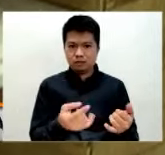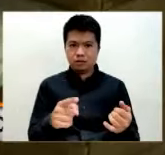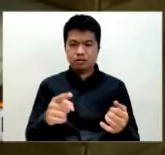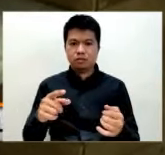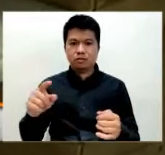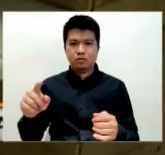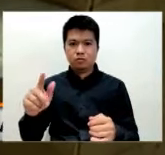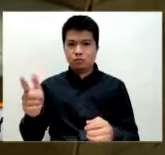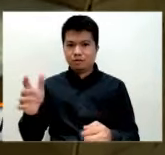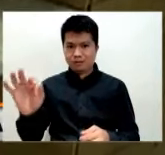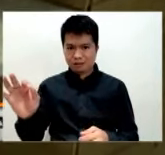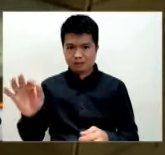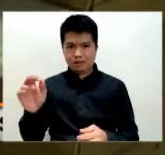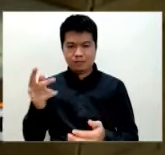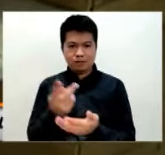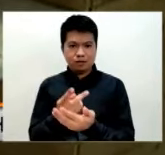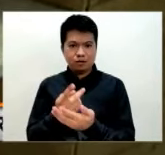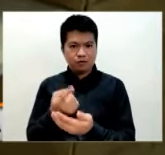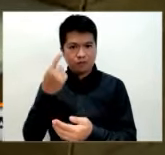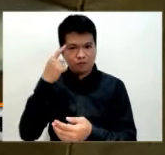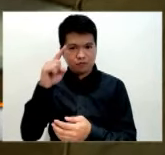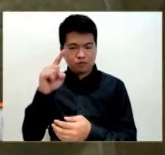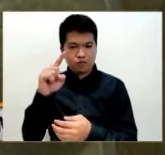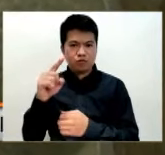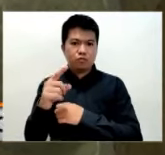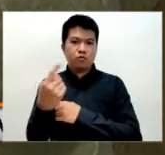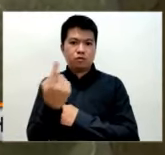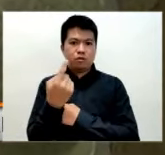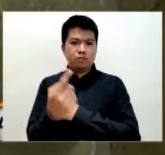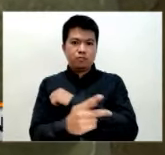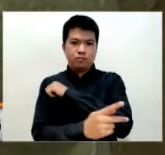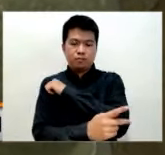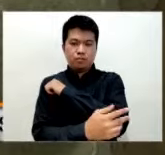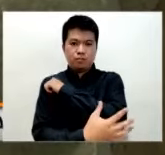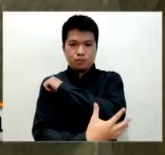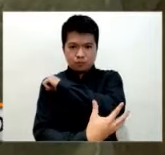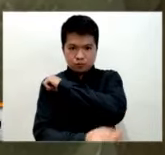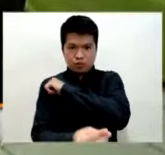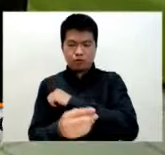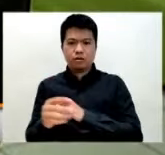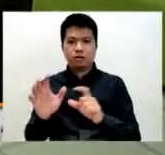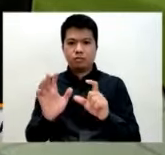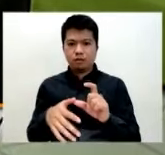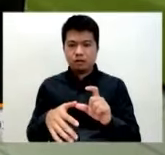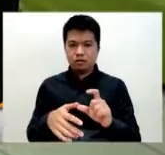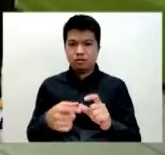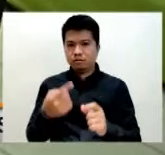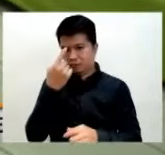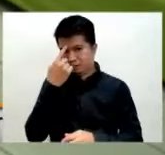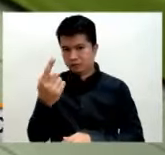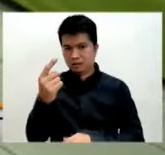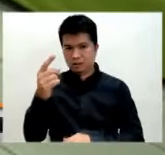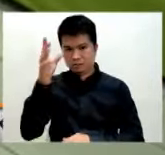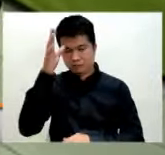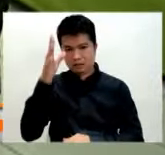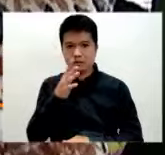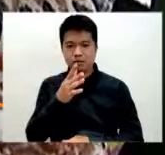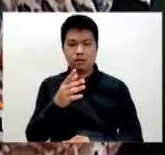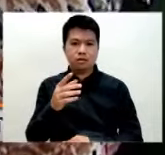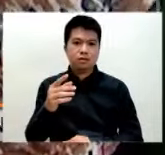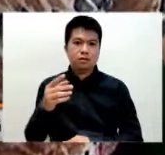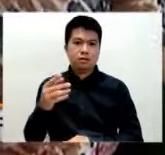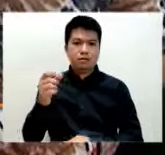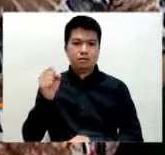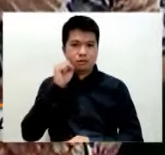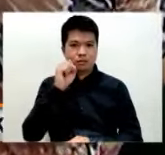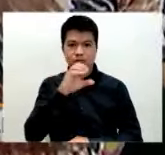bigas para sa mahihira gaya ng may kapansanan o PWD, solo parents, senior citizens at mga katutubo.